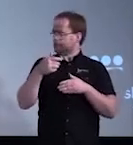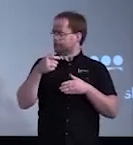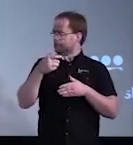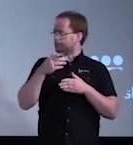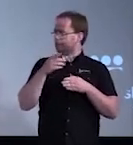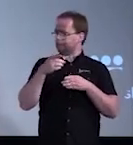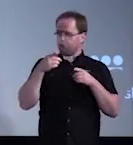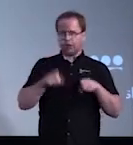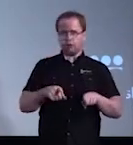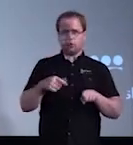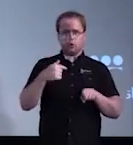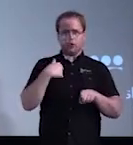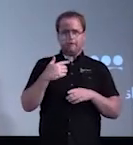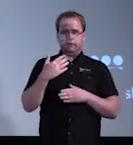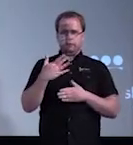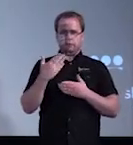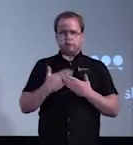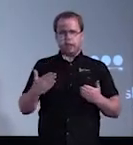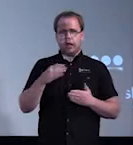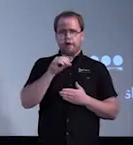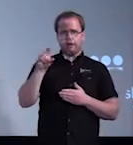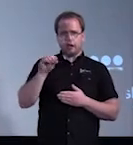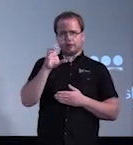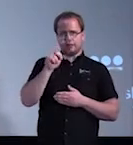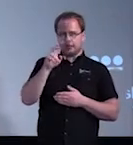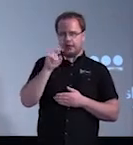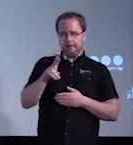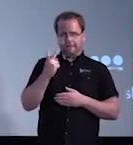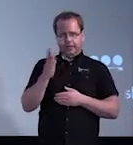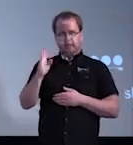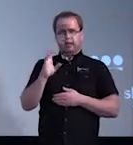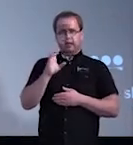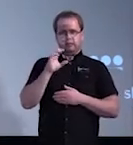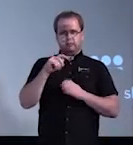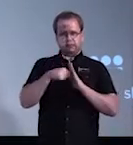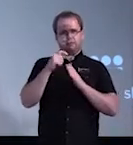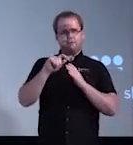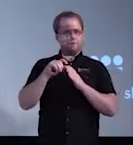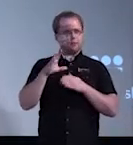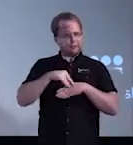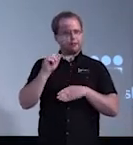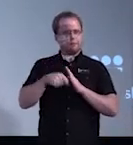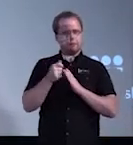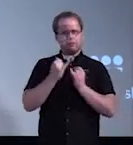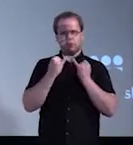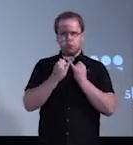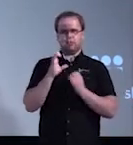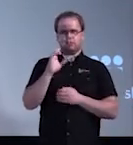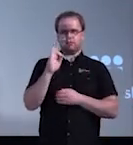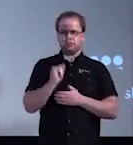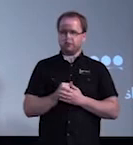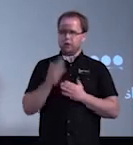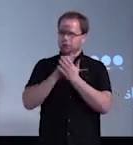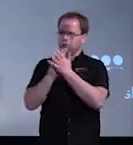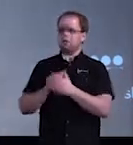börja med Anna Särner som är vd för Svenska Filminstitutet. En stor applåd. Hej Anna.